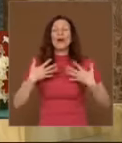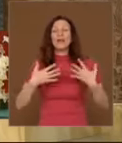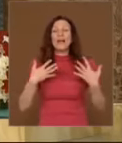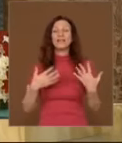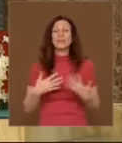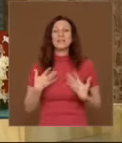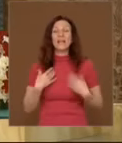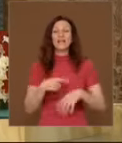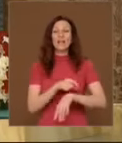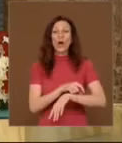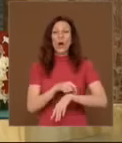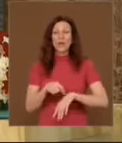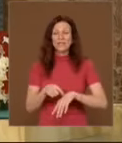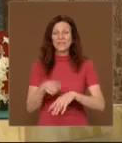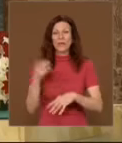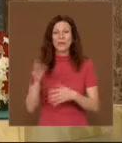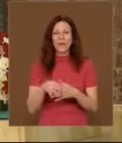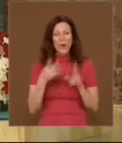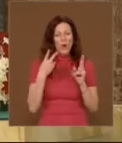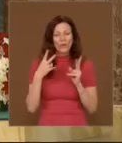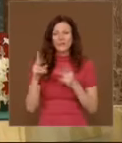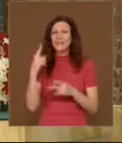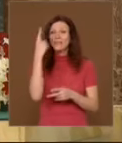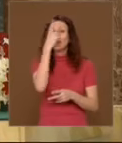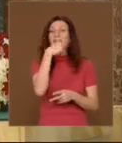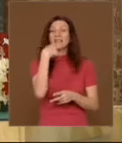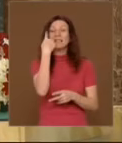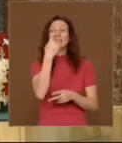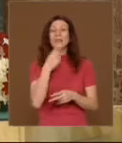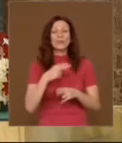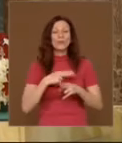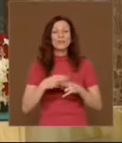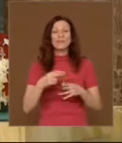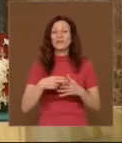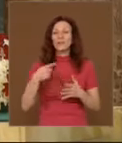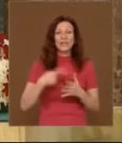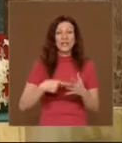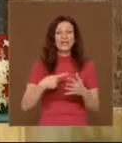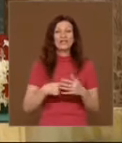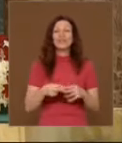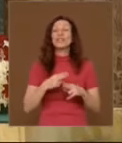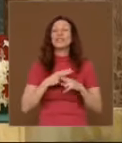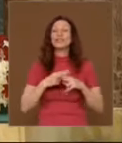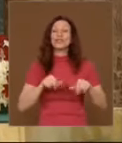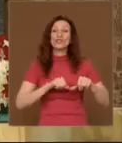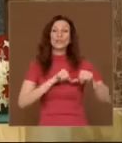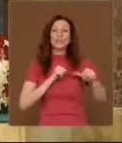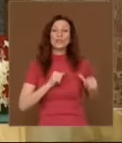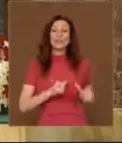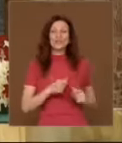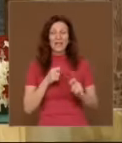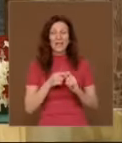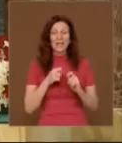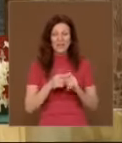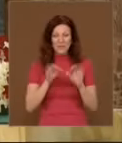съкрушени. Отвърни лицето си от греховете ми, изглади всичките ми беззакония. Сърце чисто създай в мене, Боже, и правия